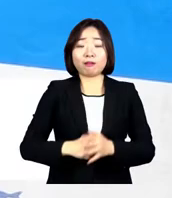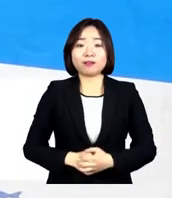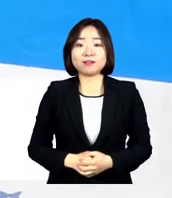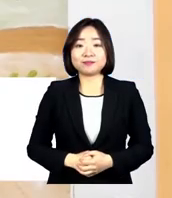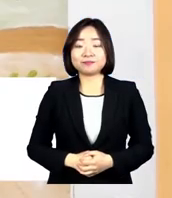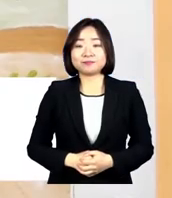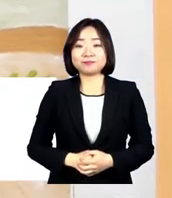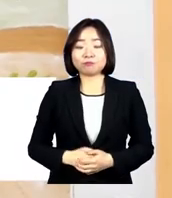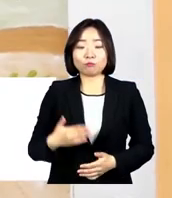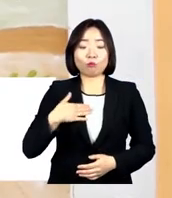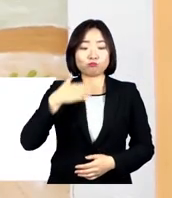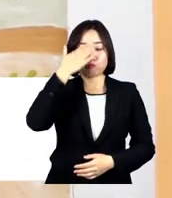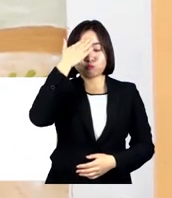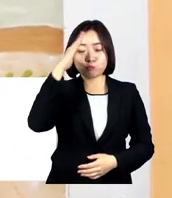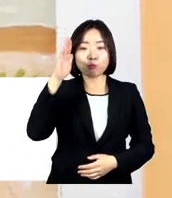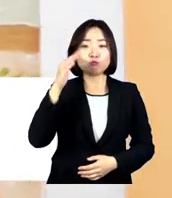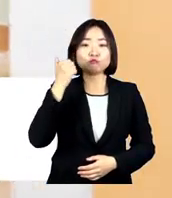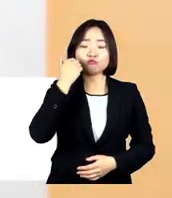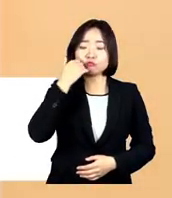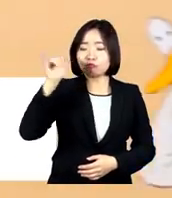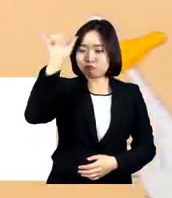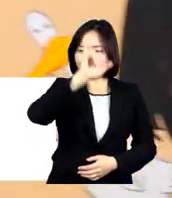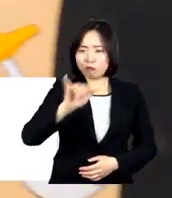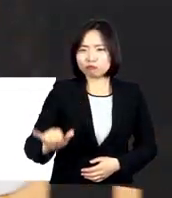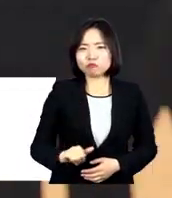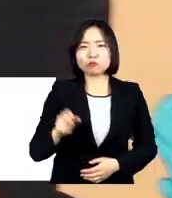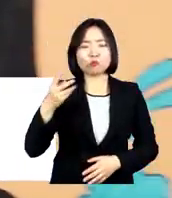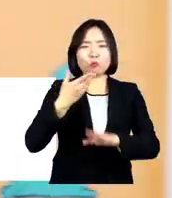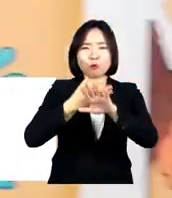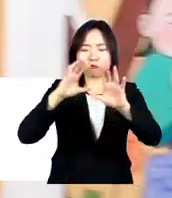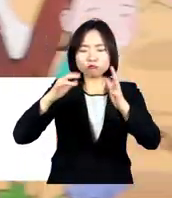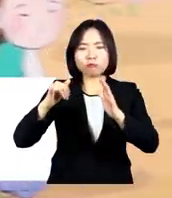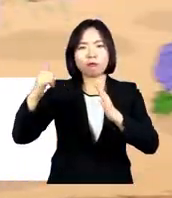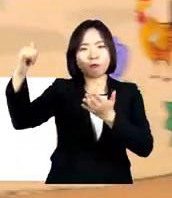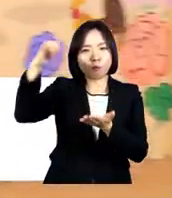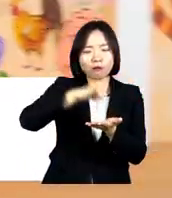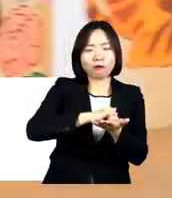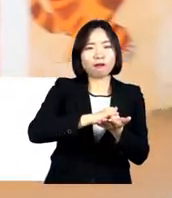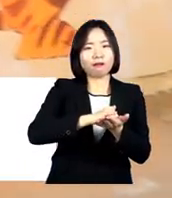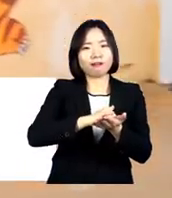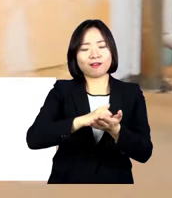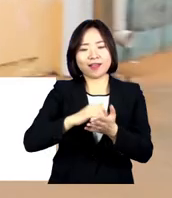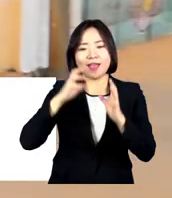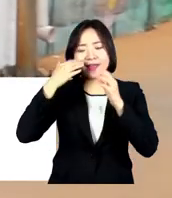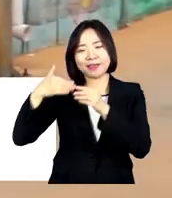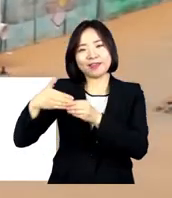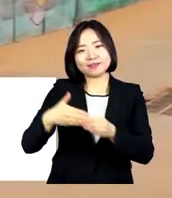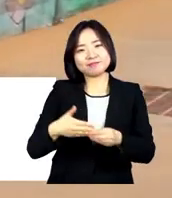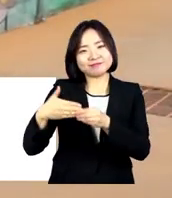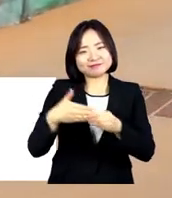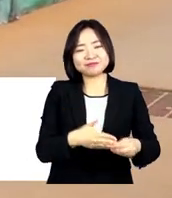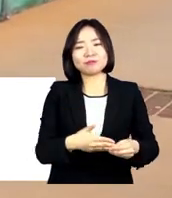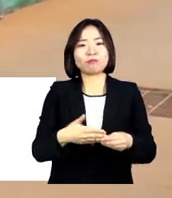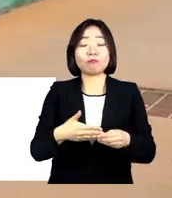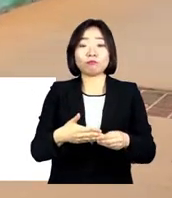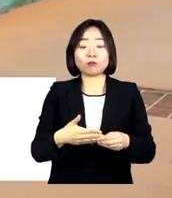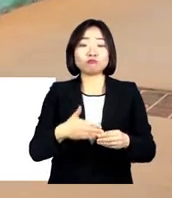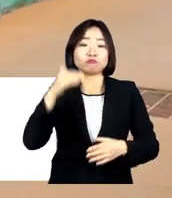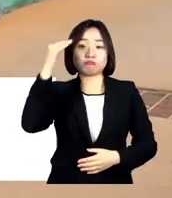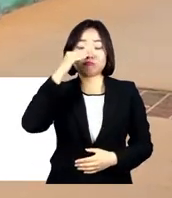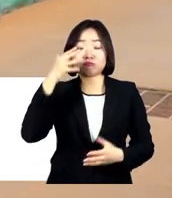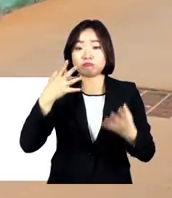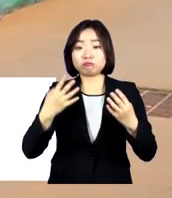이제 홍보가 많이 돼가지고 저희들도 알지 못하는 전국에서 또 아니면 외국에서들 그 작은 어린 친구들 데리고